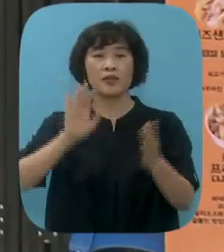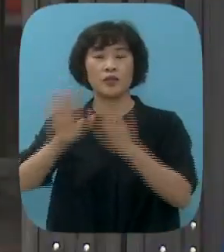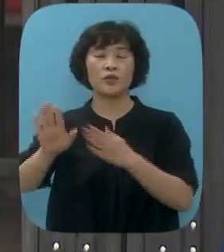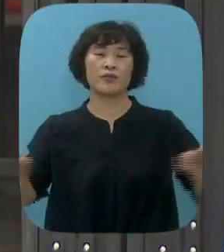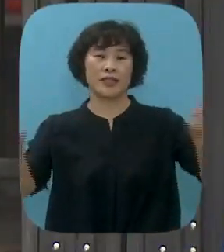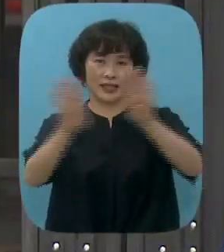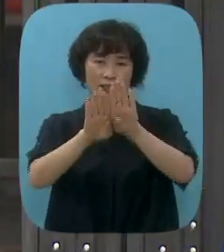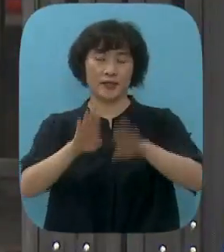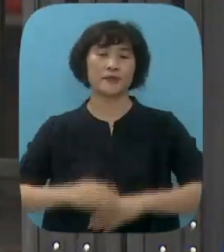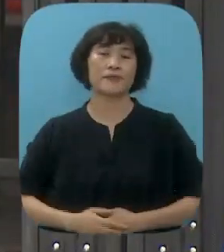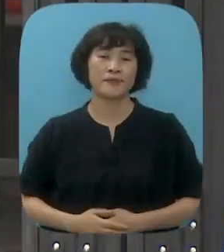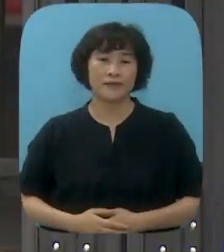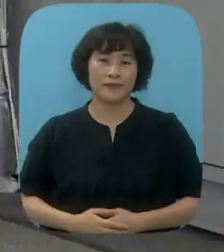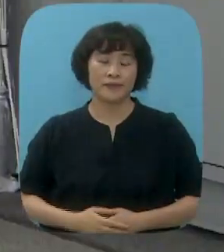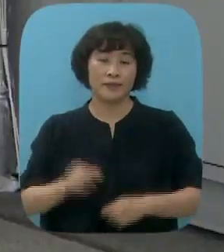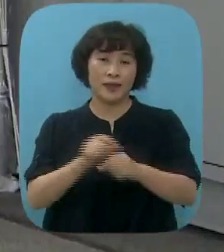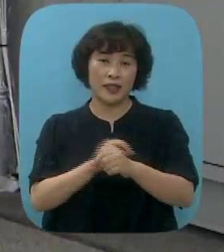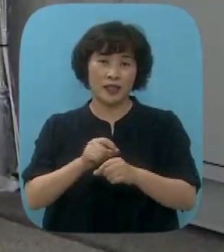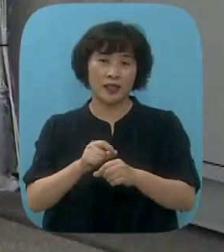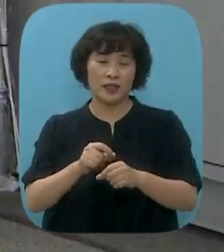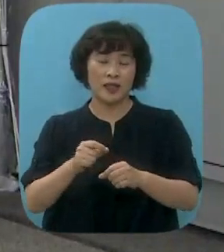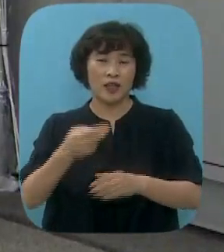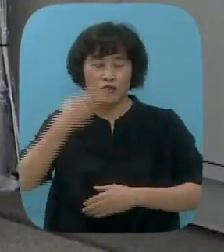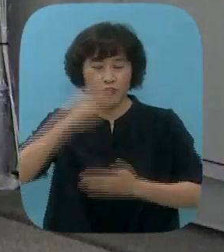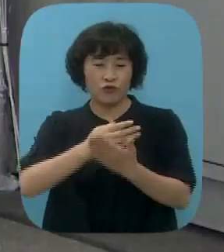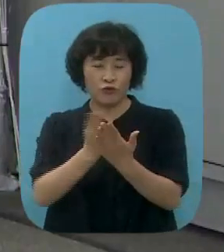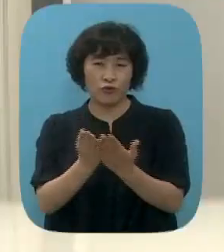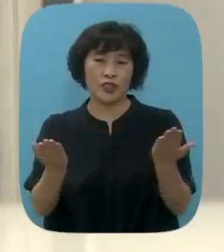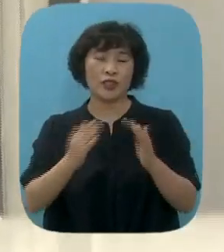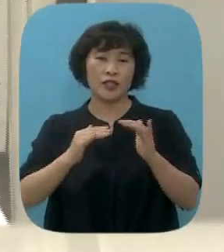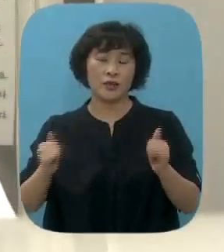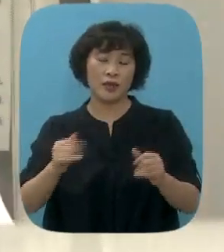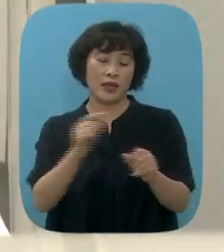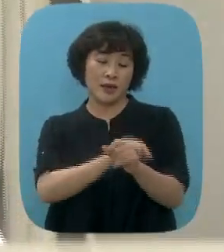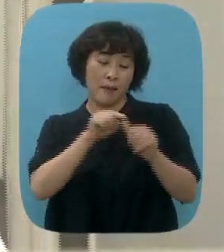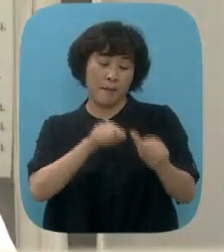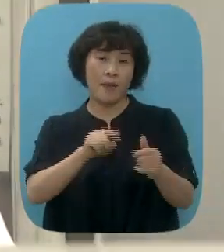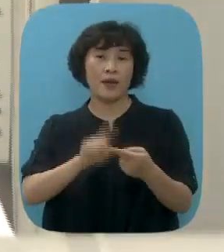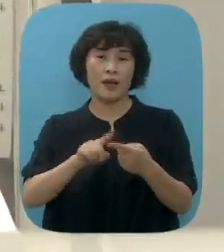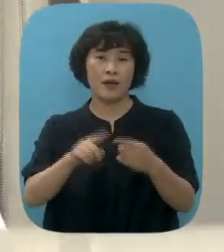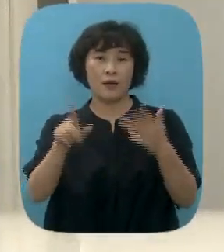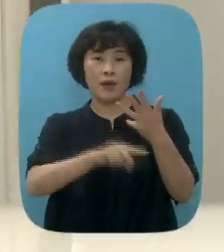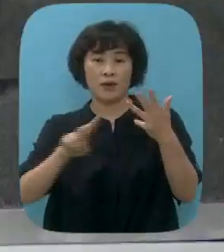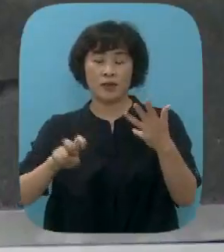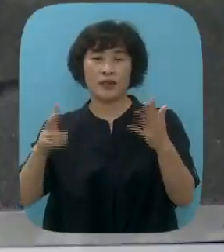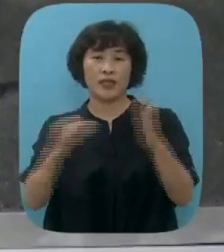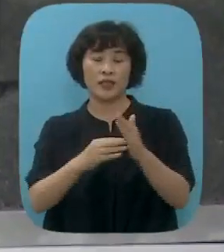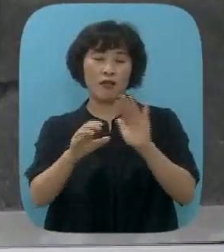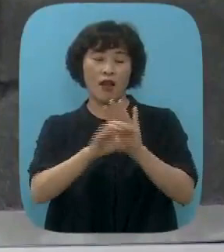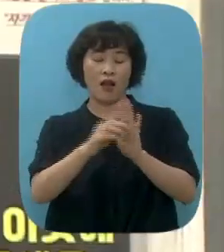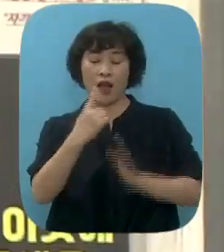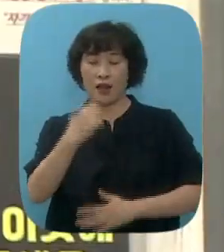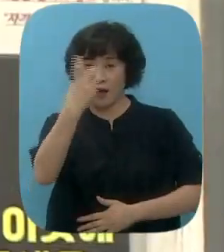운영을 제한합니다. 특히 다중이용시설 종사자는 행정명령에 따라 오는 22일까지 코로나19